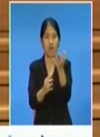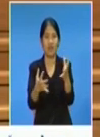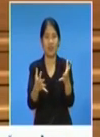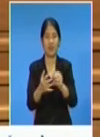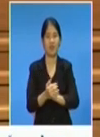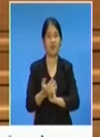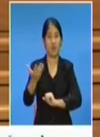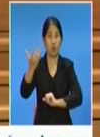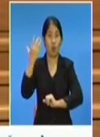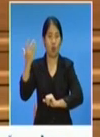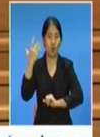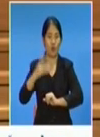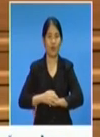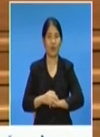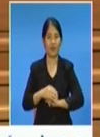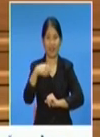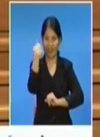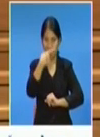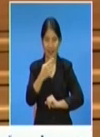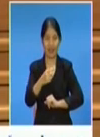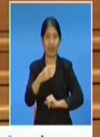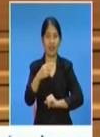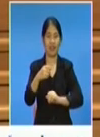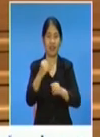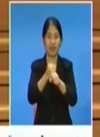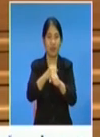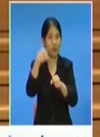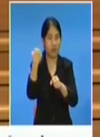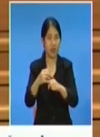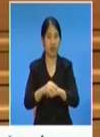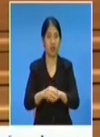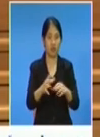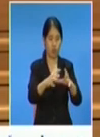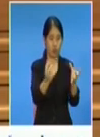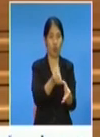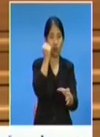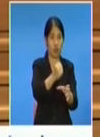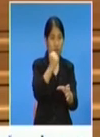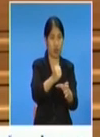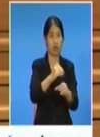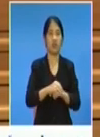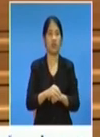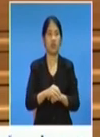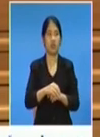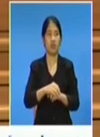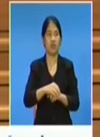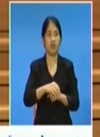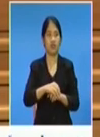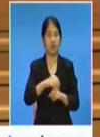ยักษ์แล้วเอาสากยักษ์ตำไปที่หน้าอกเลยฮะให้ดังกรว